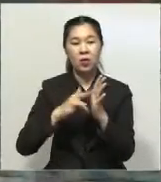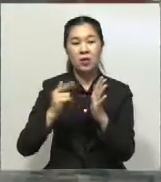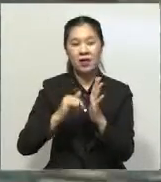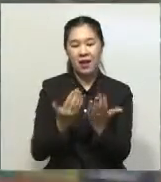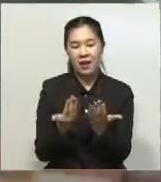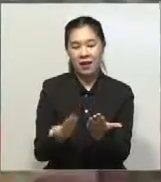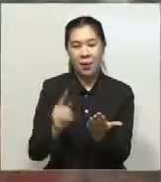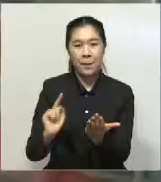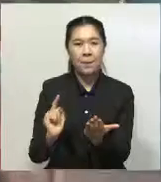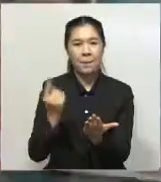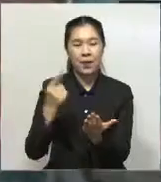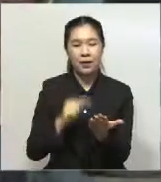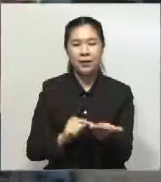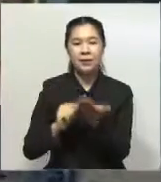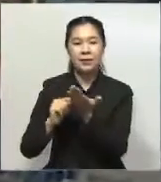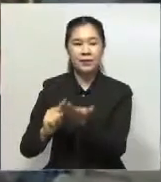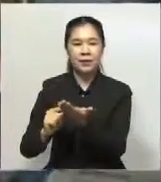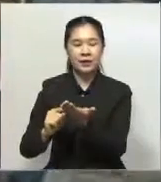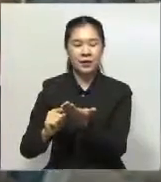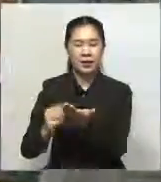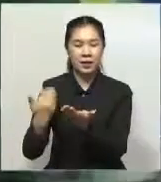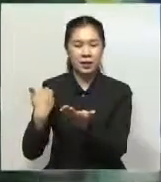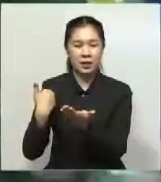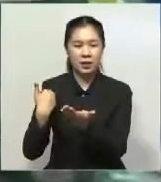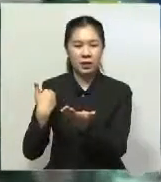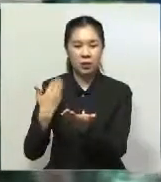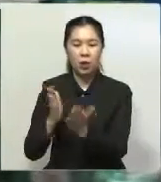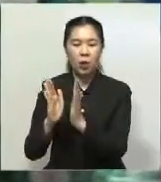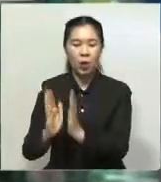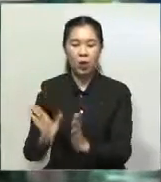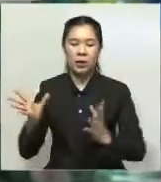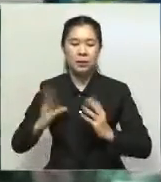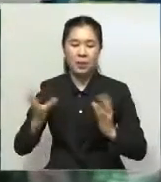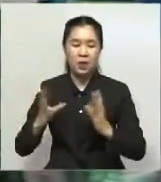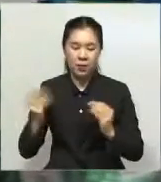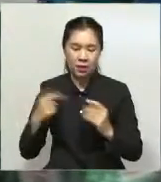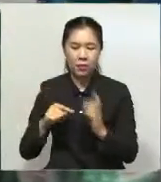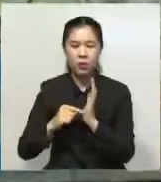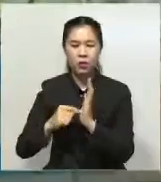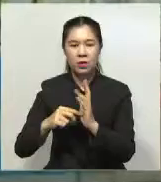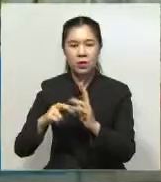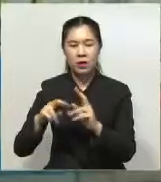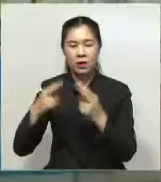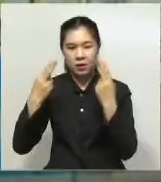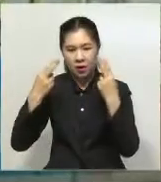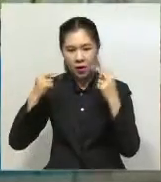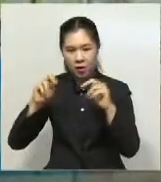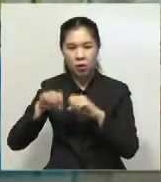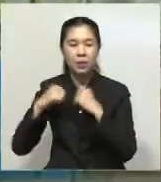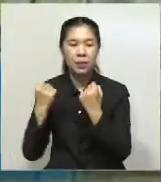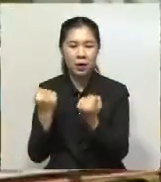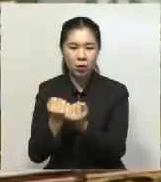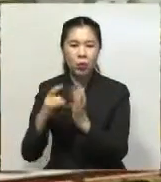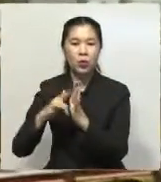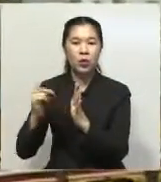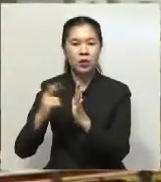ใหม่ตอนนี้มอบหมายให้ปลัดกระทรวงสาธารณสุขเชิญฝ่ายที่ไม่เห็นด้วยทั้งนายกสมาคมเภสัชกรรมและคณบดีคณะเภ